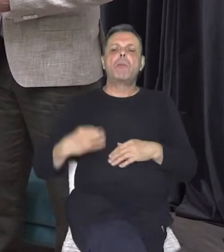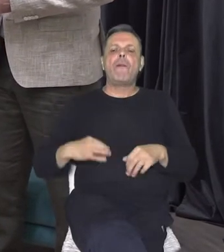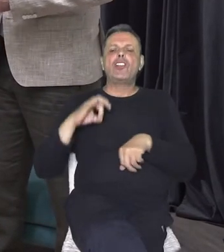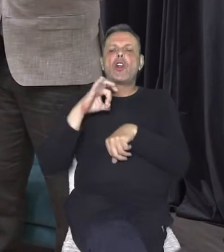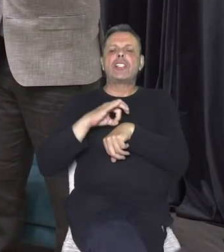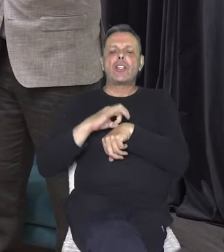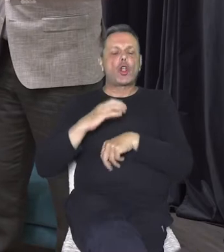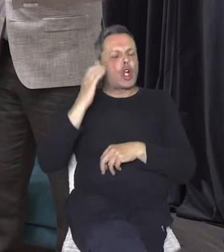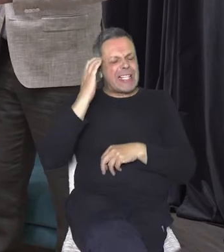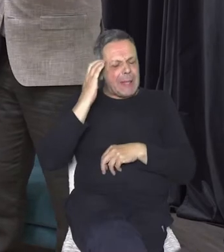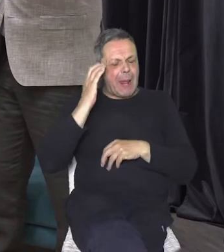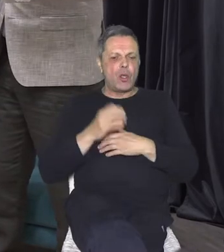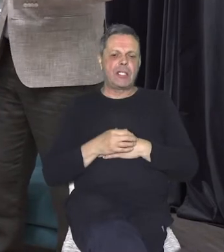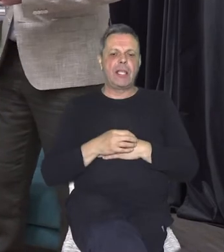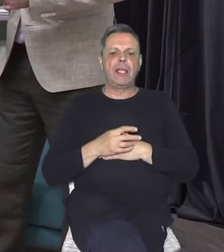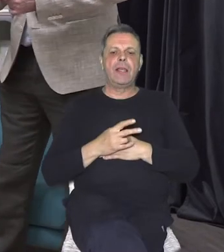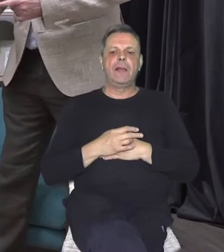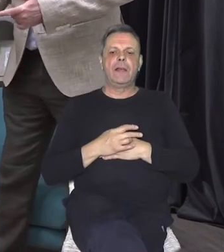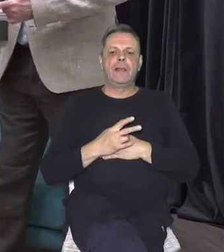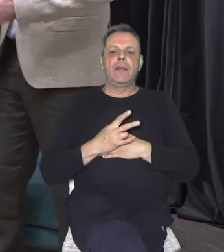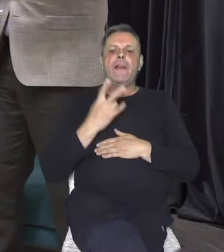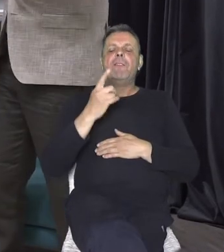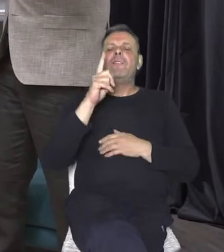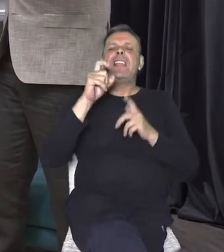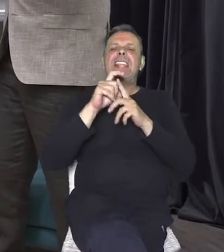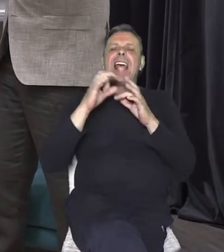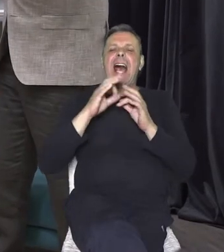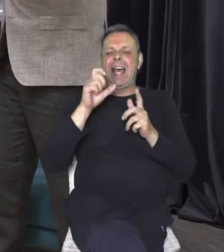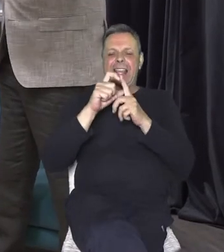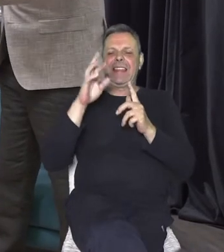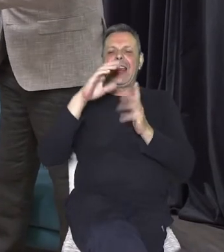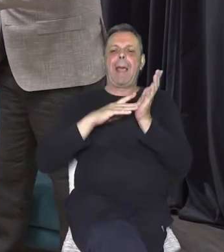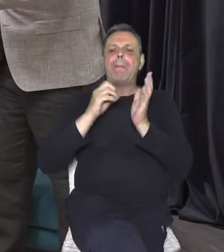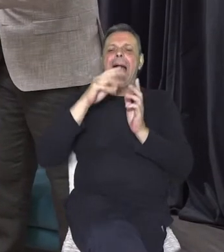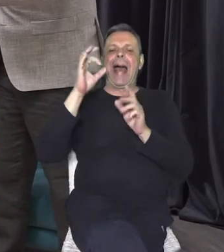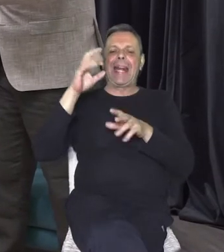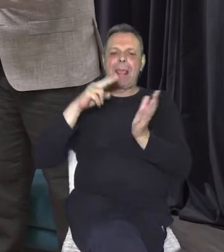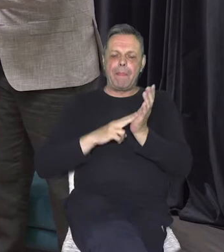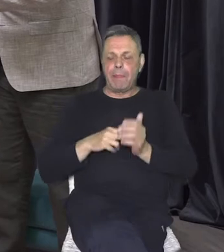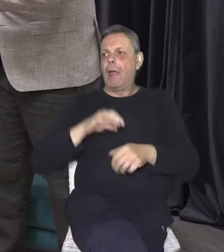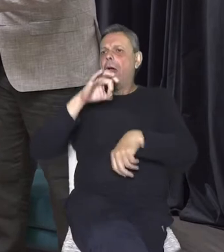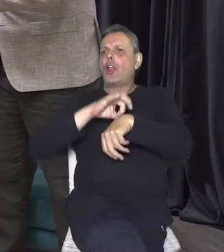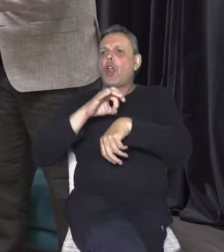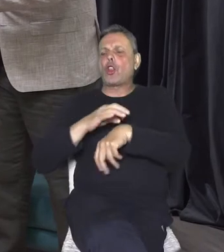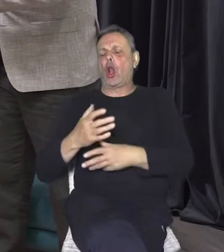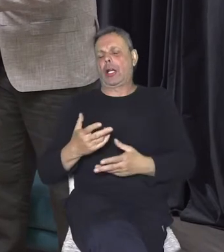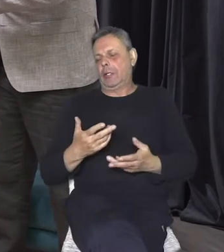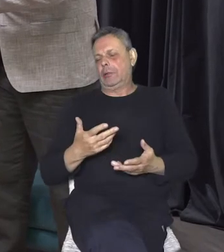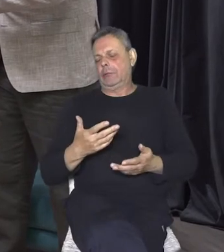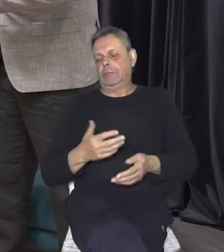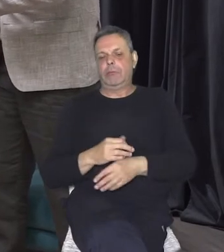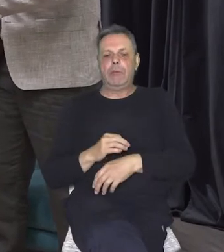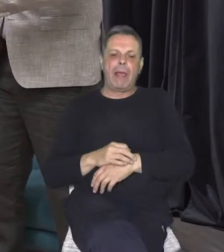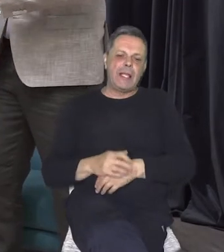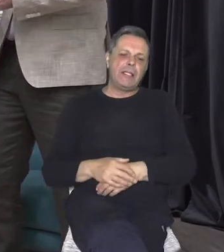profesor doktor znanosti Vida De Marin, doktor medicine. Ima još koja titula. Ne